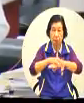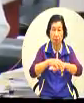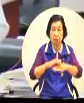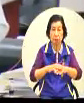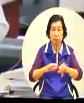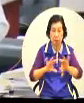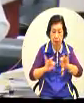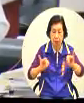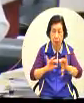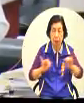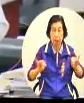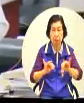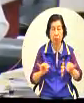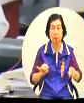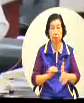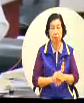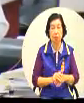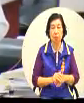我们原乡的